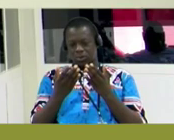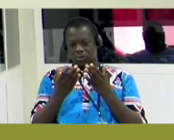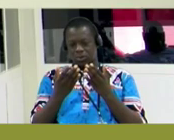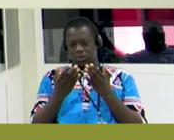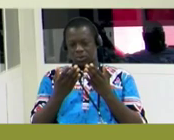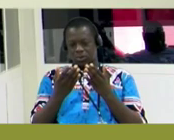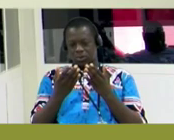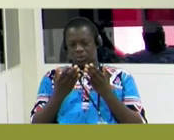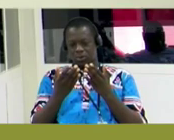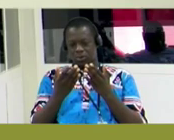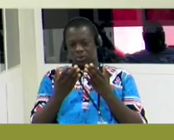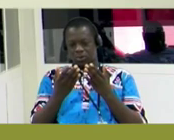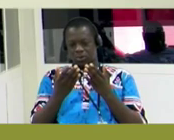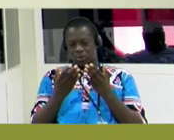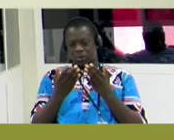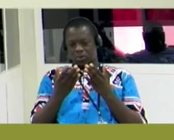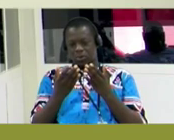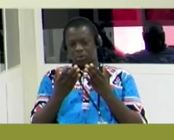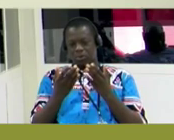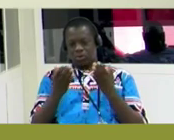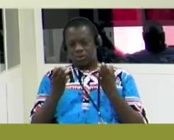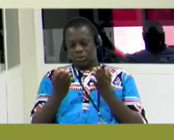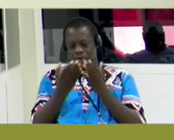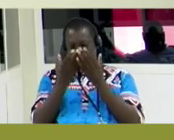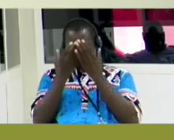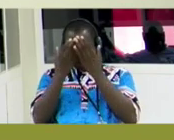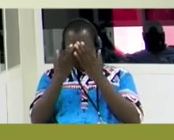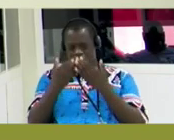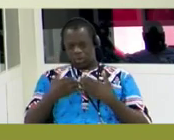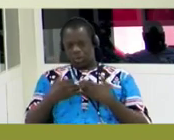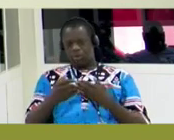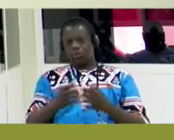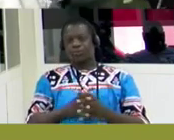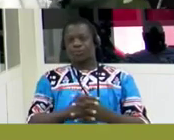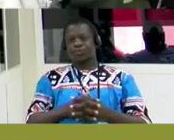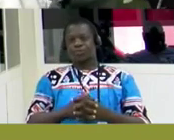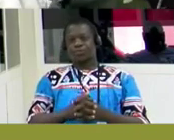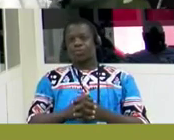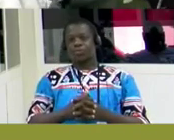على المرسلين الحمد لله رب العالمين